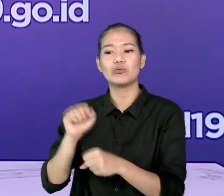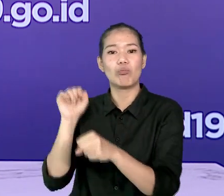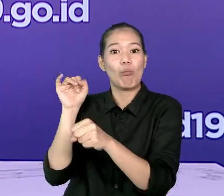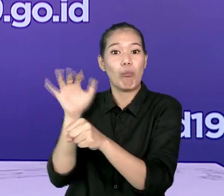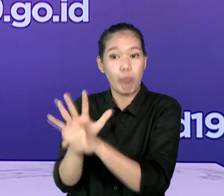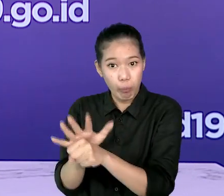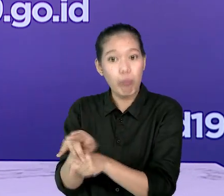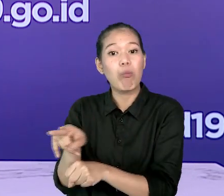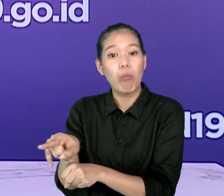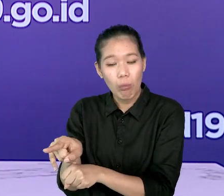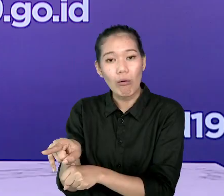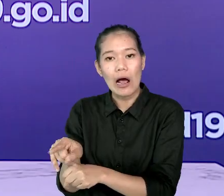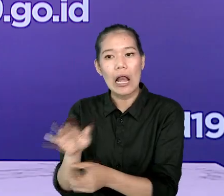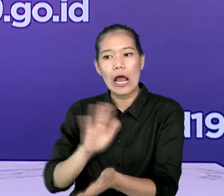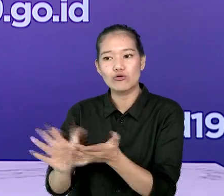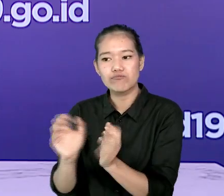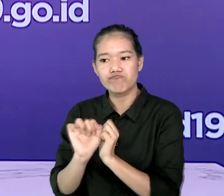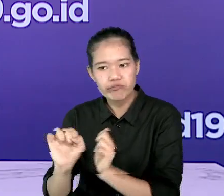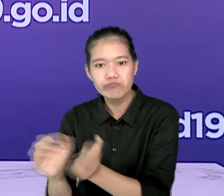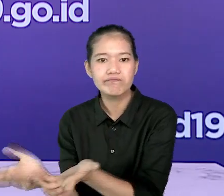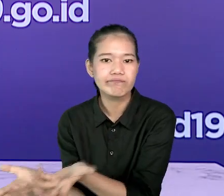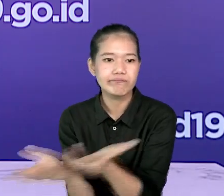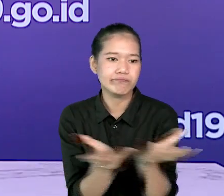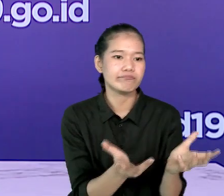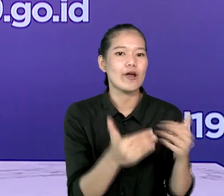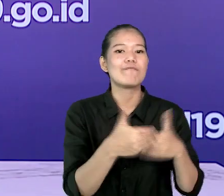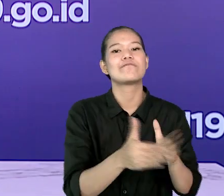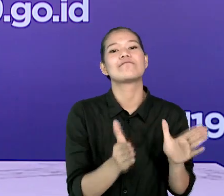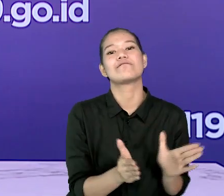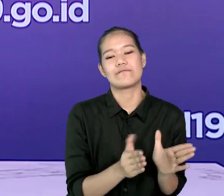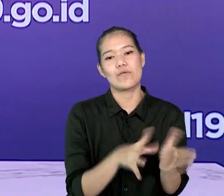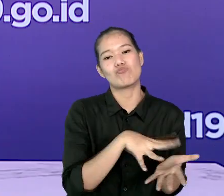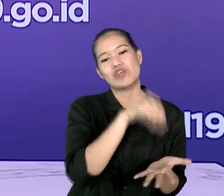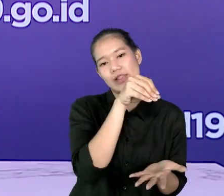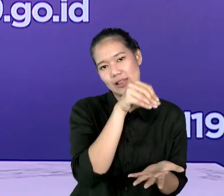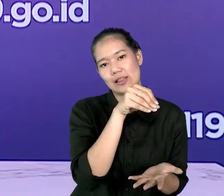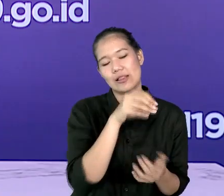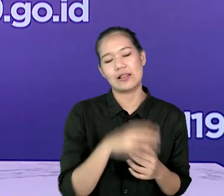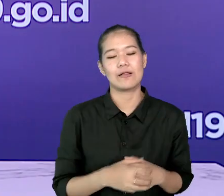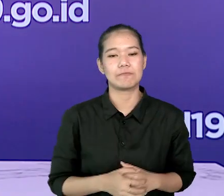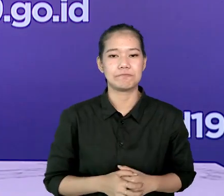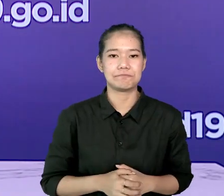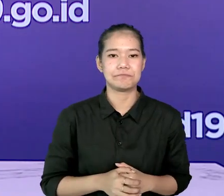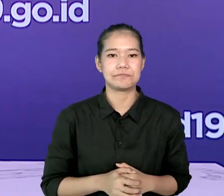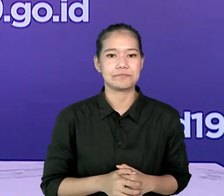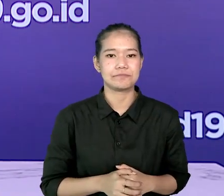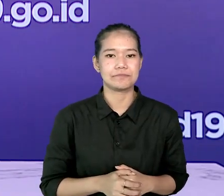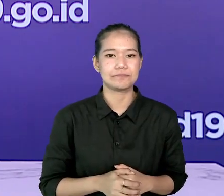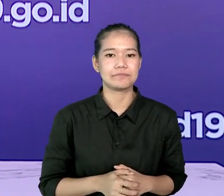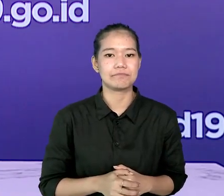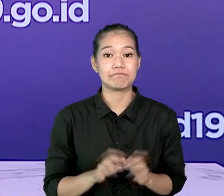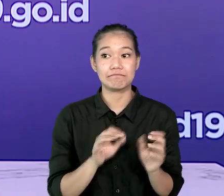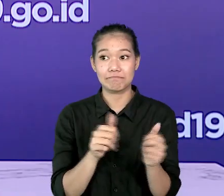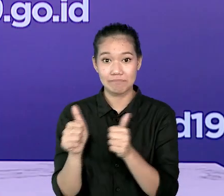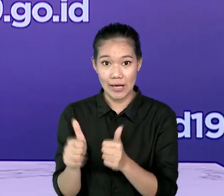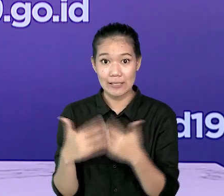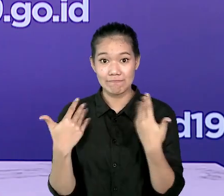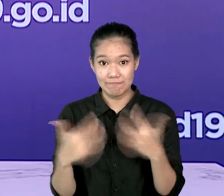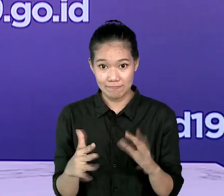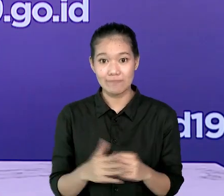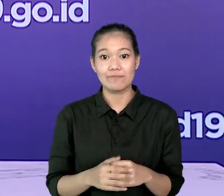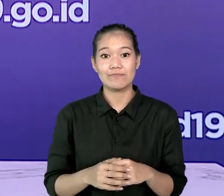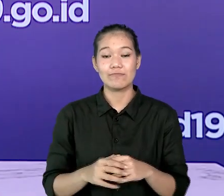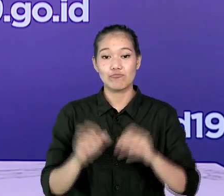kontak erat untuk segera dipindahkan ke fasilitas isolasi terpusat terdekat. Baik, dengan